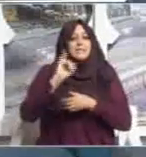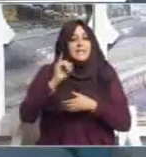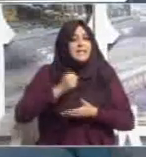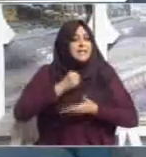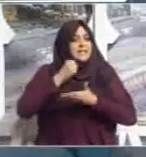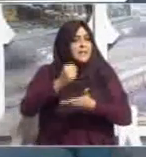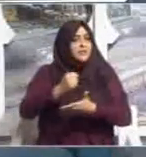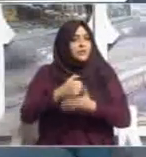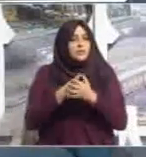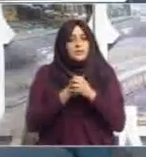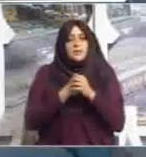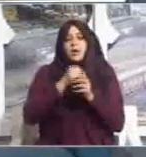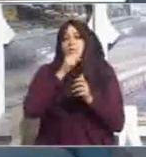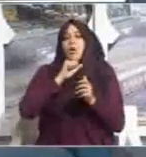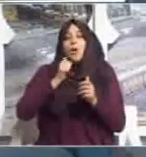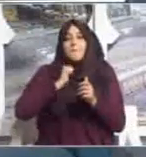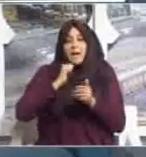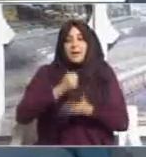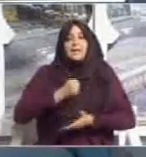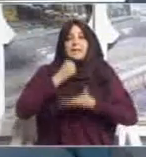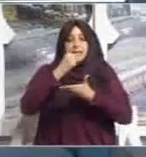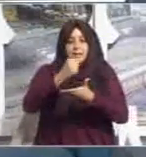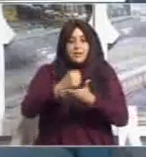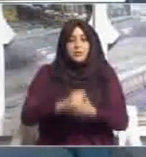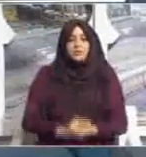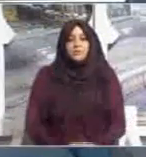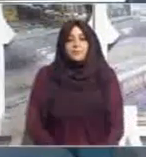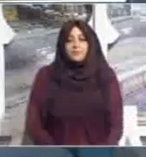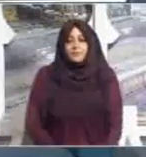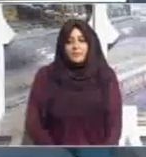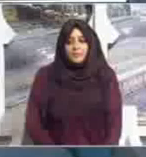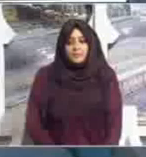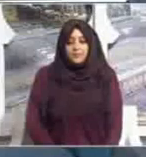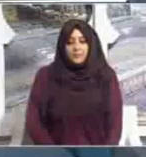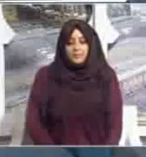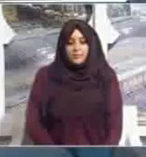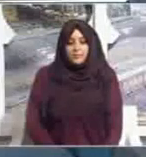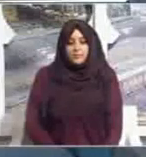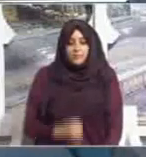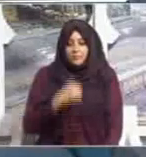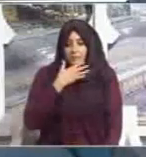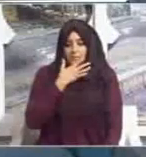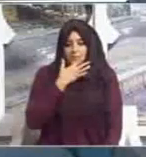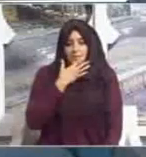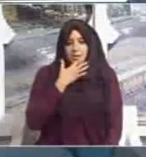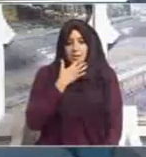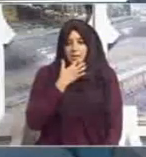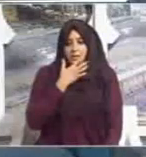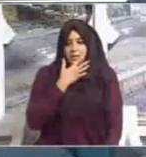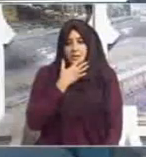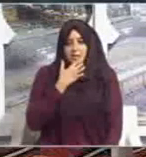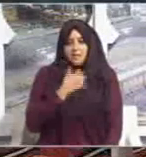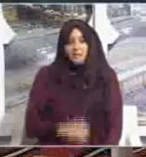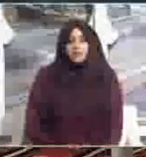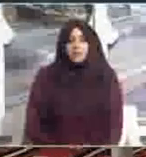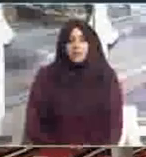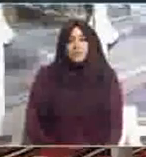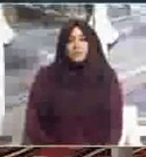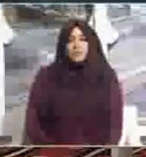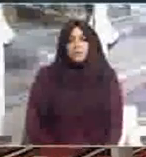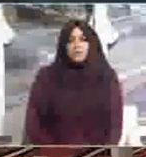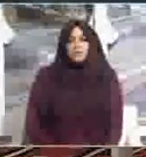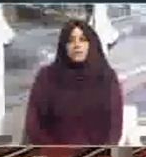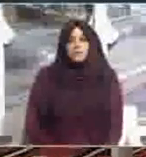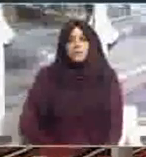شكون اللي خلات؟ جدة تحم خلات نصيب من الميراث. إيوا. أخوانهم قال لهم باللي ما سالوش معنا باللي ما